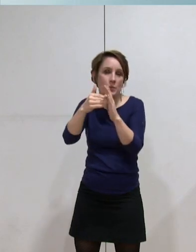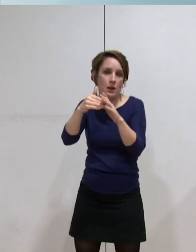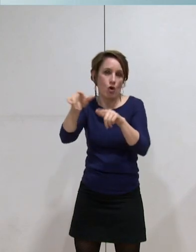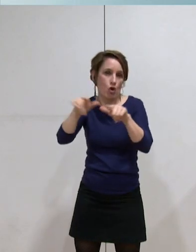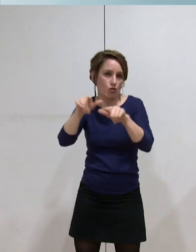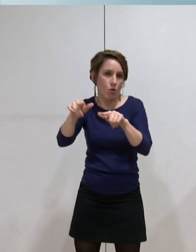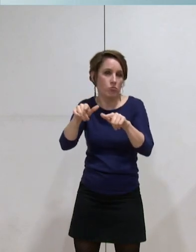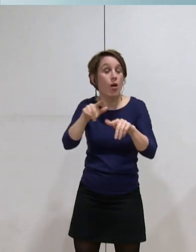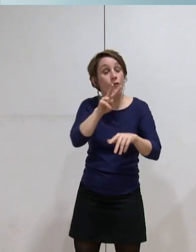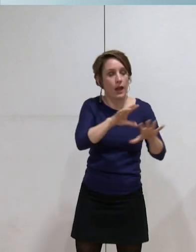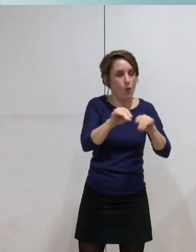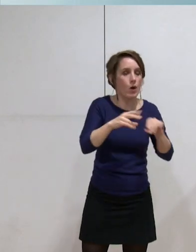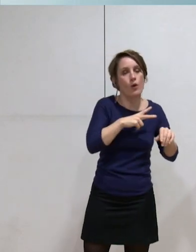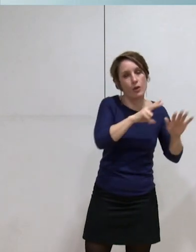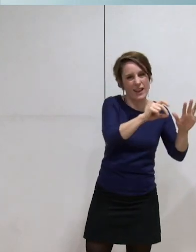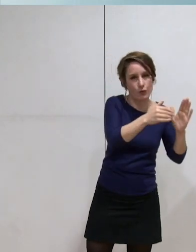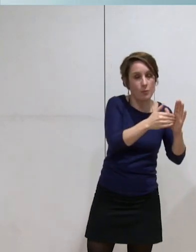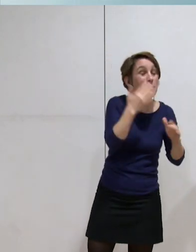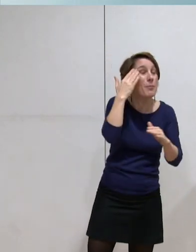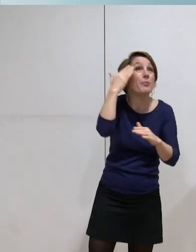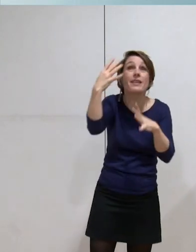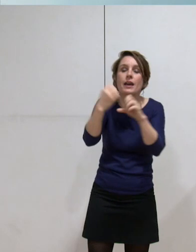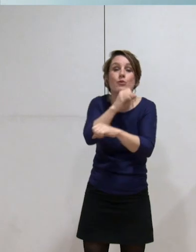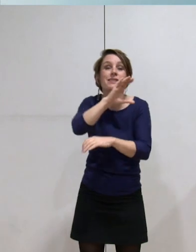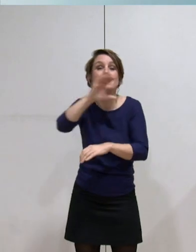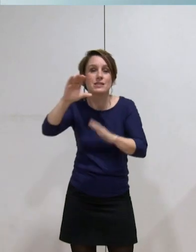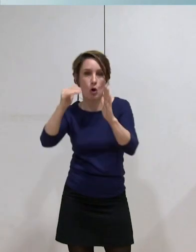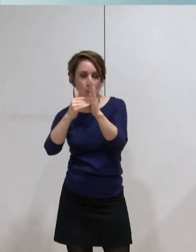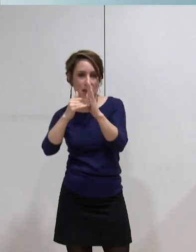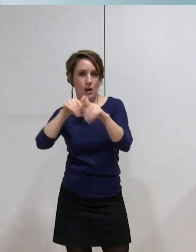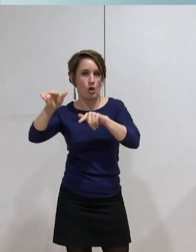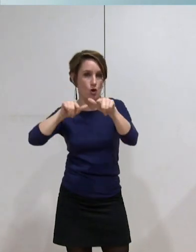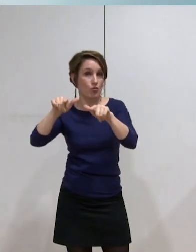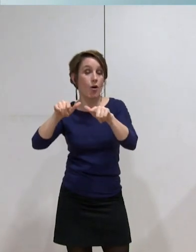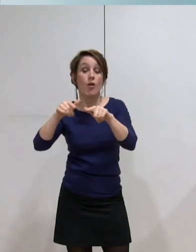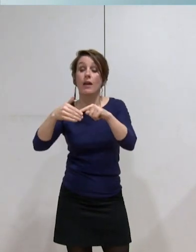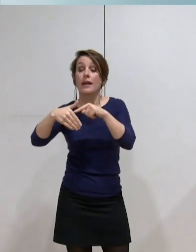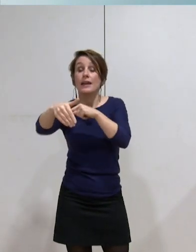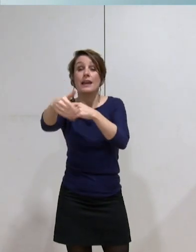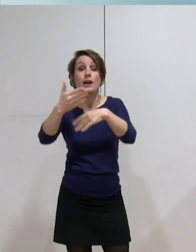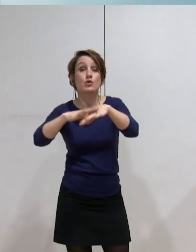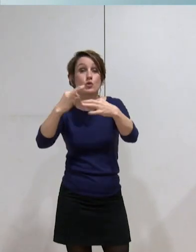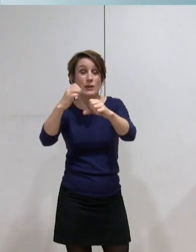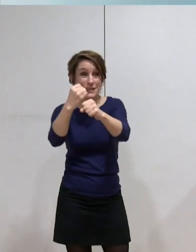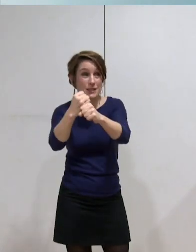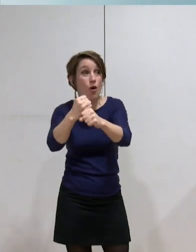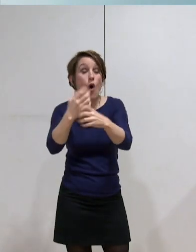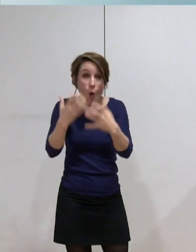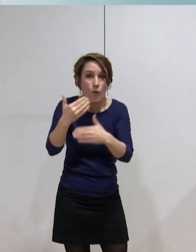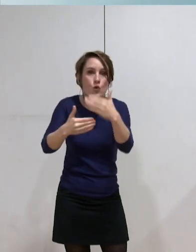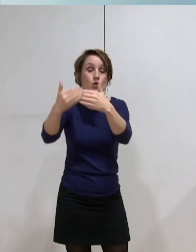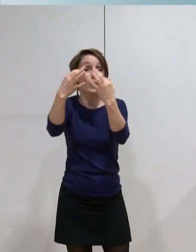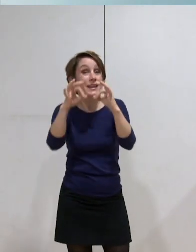de 80000 si nous avions 100000 logements et si nous décidions dans les 10 prochaines années de construire 10000 logements